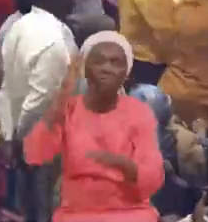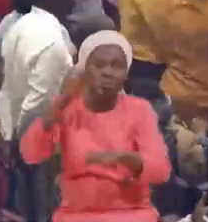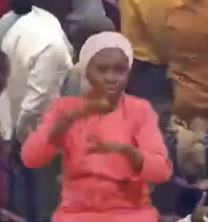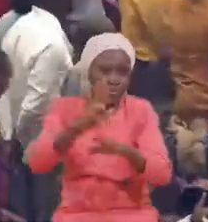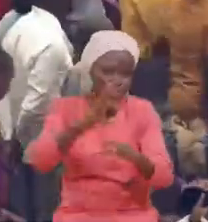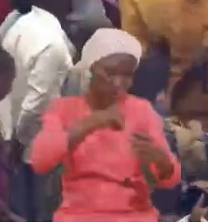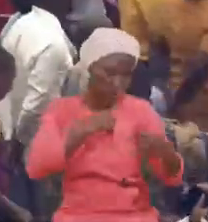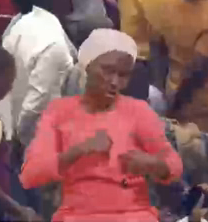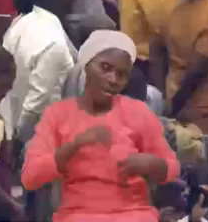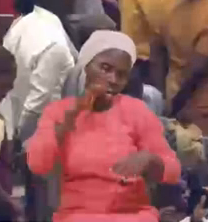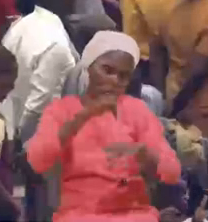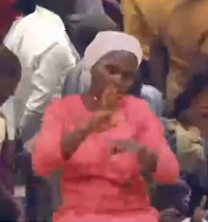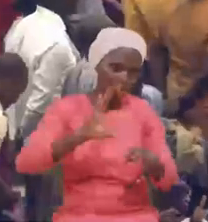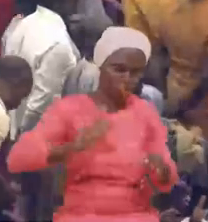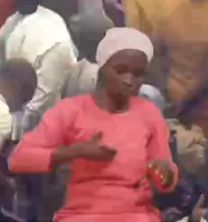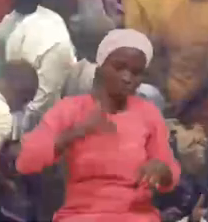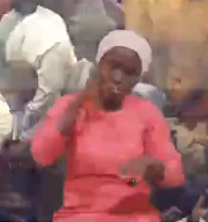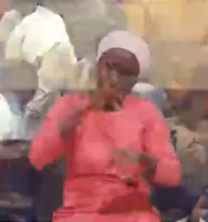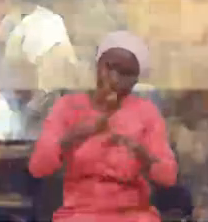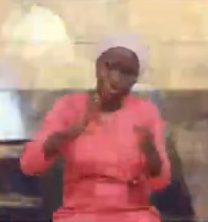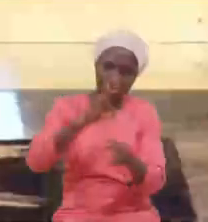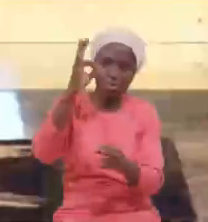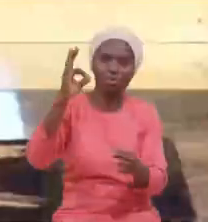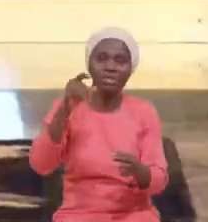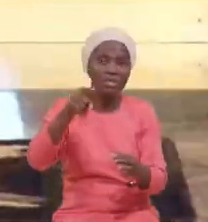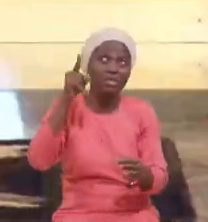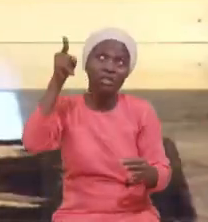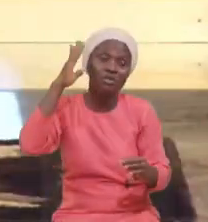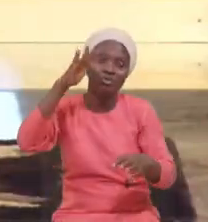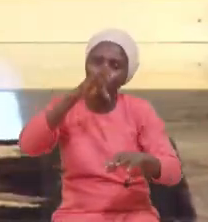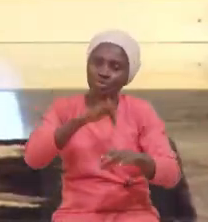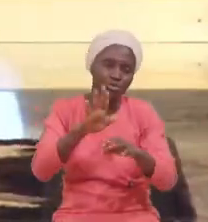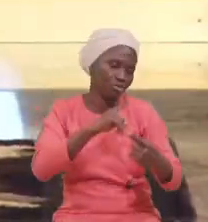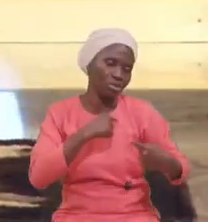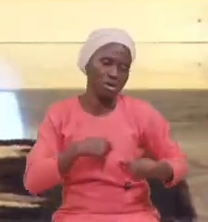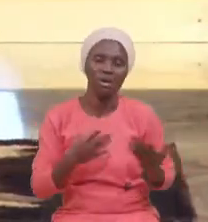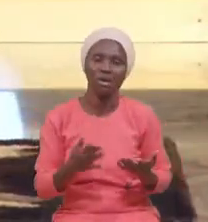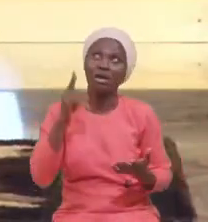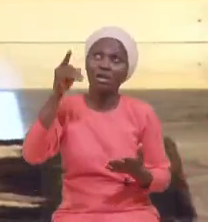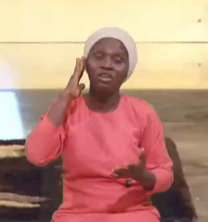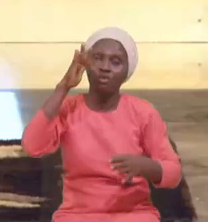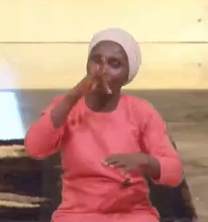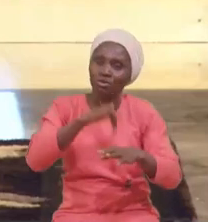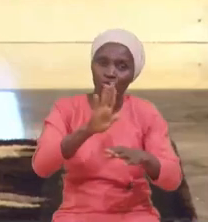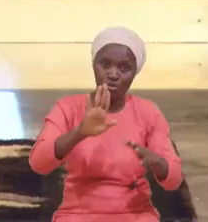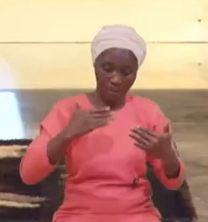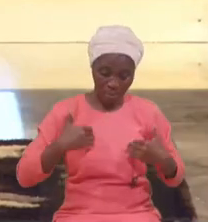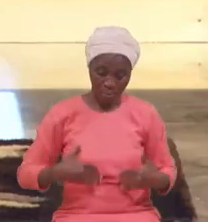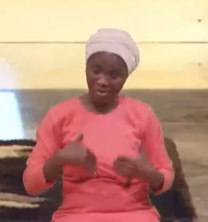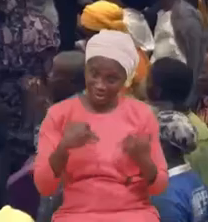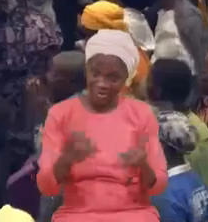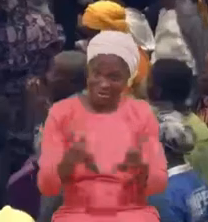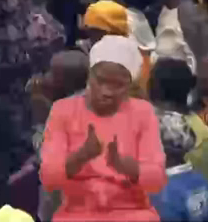Parle au Saint ce soir. Il va toucher ton âme. Il va toucher ton esprit. Il va toucher ton cœur. Il va toucher ton